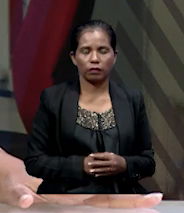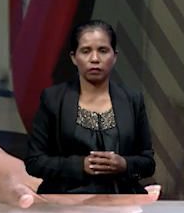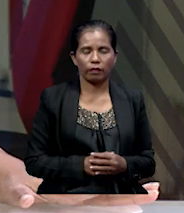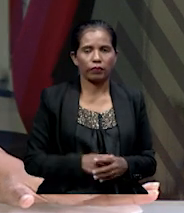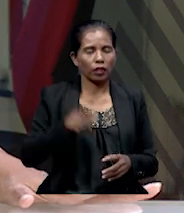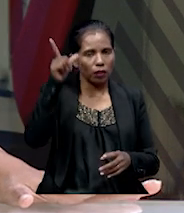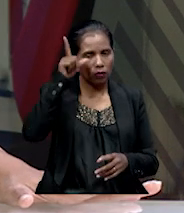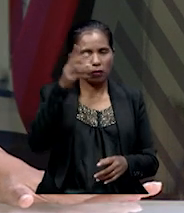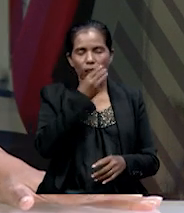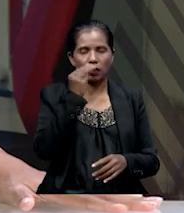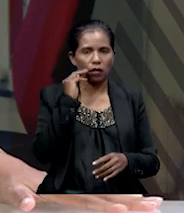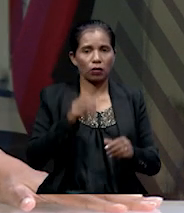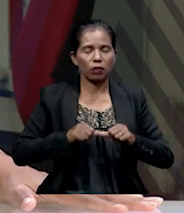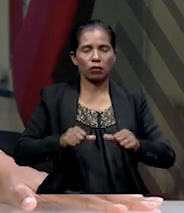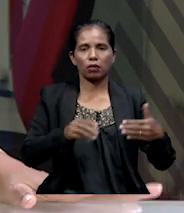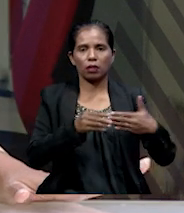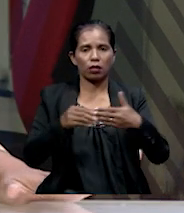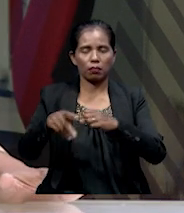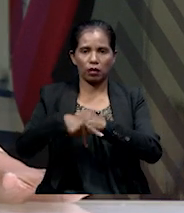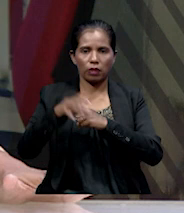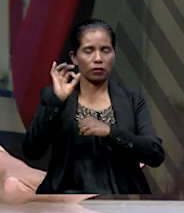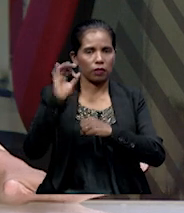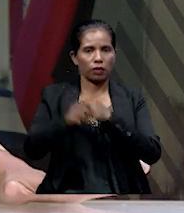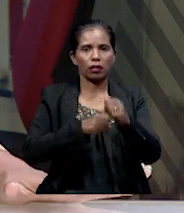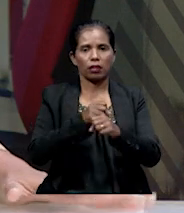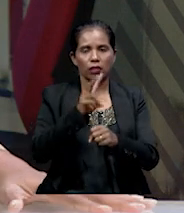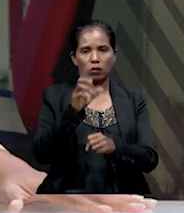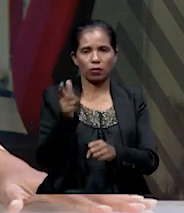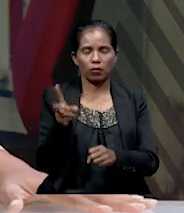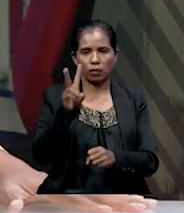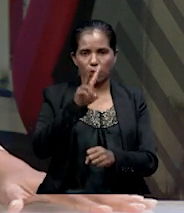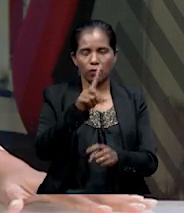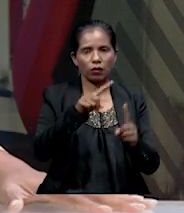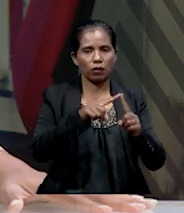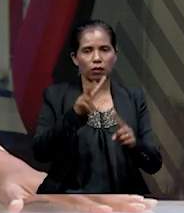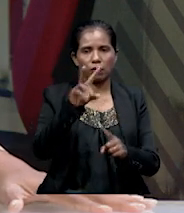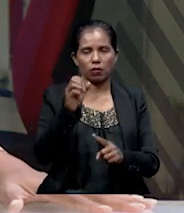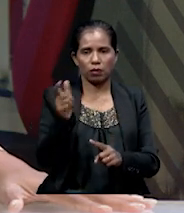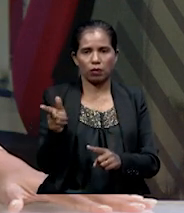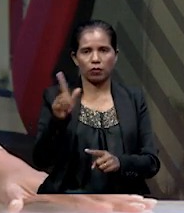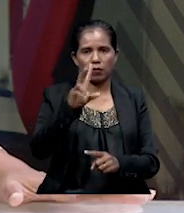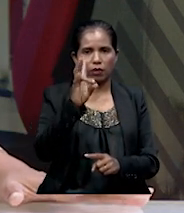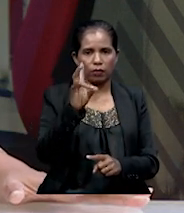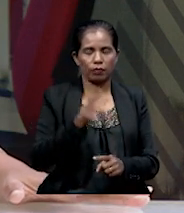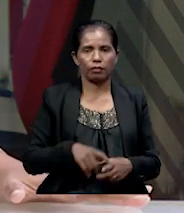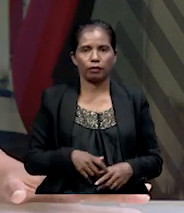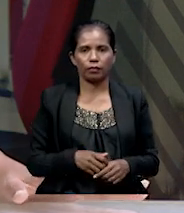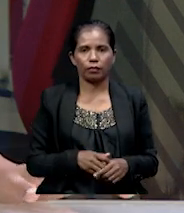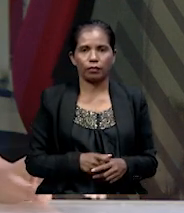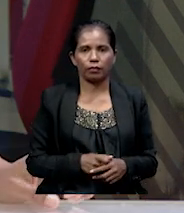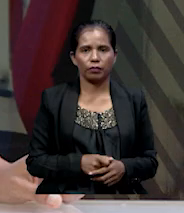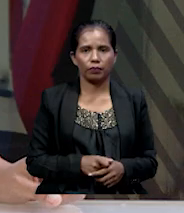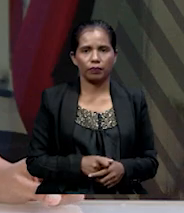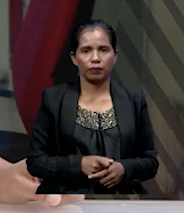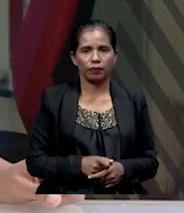Lula omar el katire continua lidera partido Fretilin ba periodu tina rihun rua rua nolo resing rua tori hun rua rua nolo resing hito.